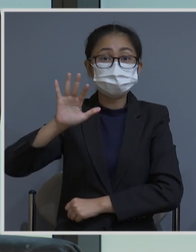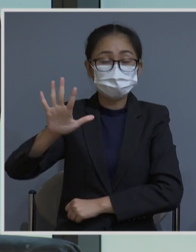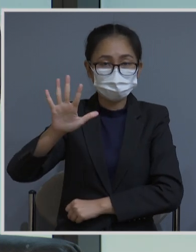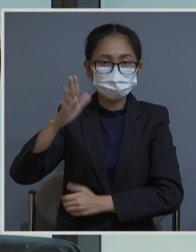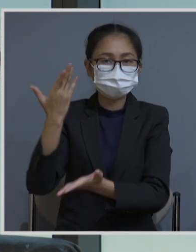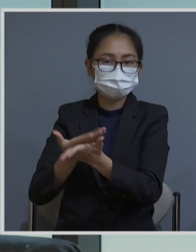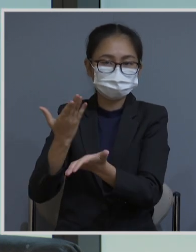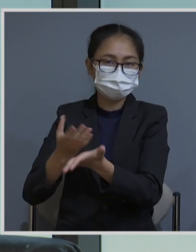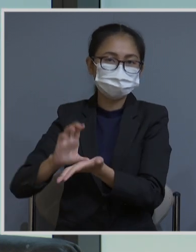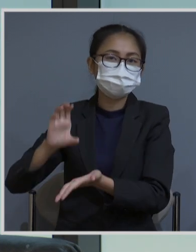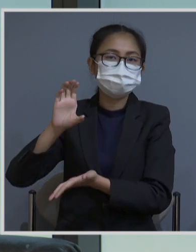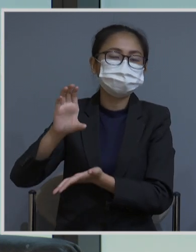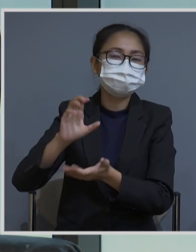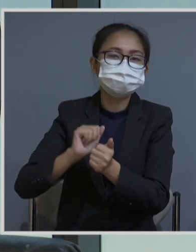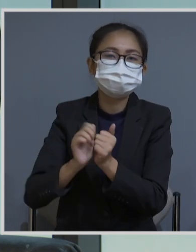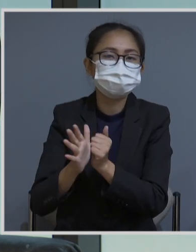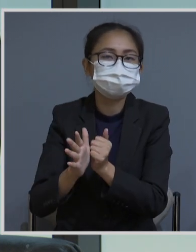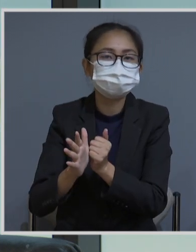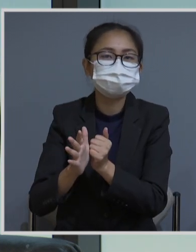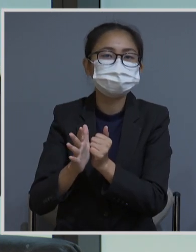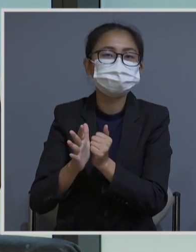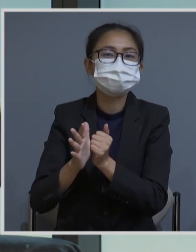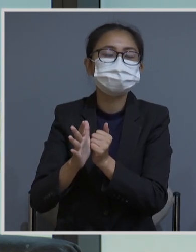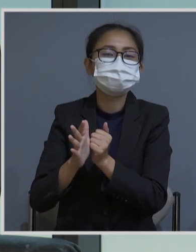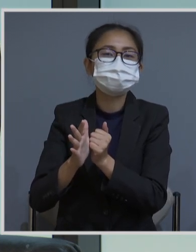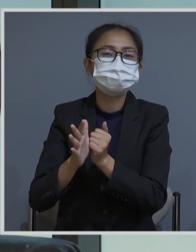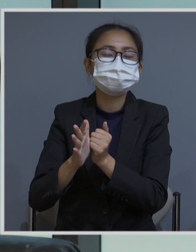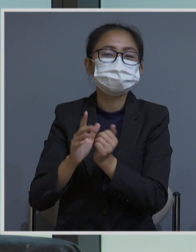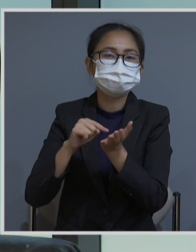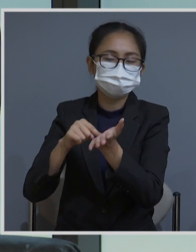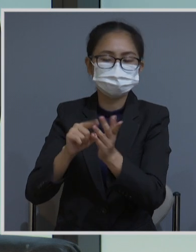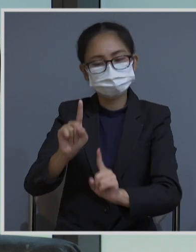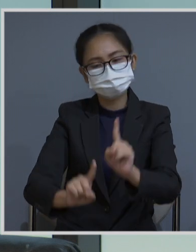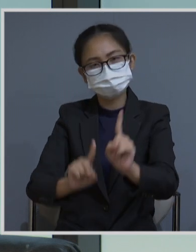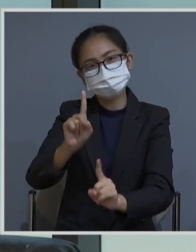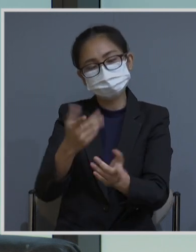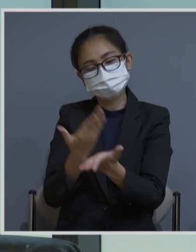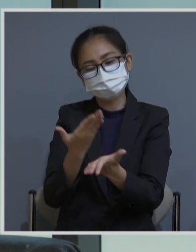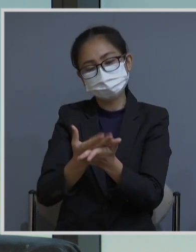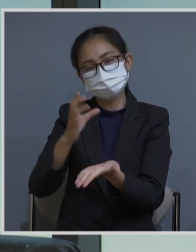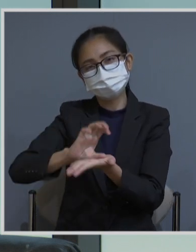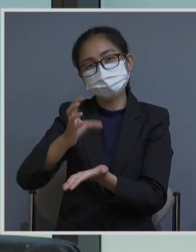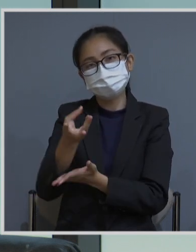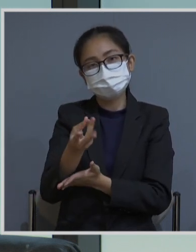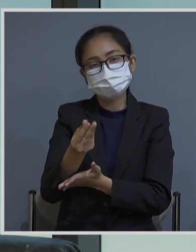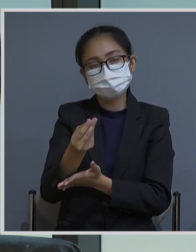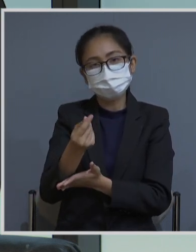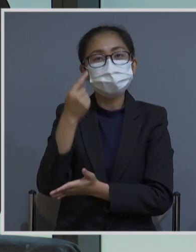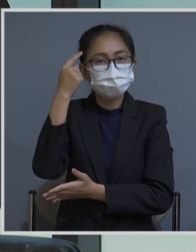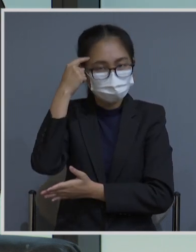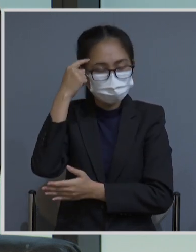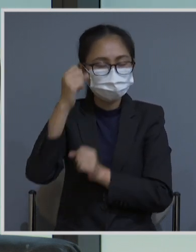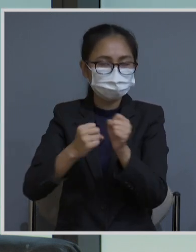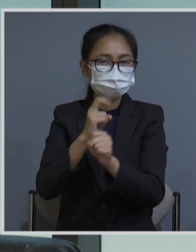มีงบประมาณเข้าไปแล้วไม่ทันนะครับเราก็จะประเมินว่าจะสร้างใช้งบประมาณเท่าไหร่รู้และ